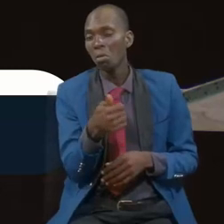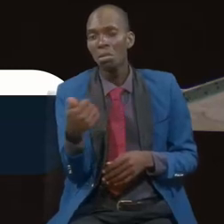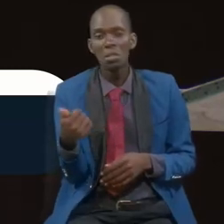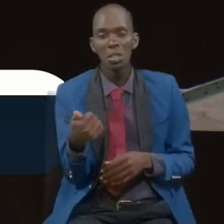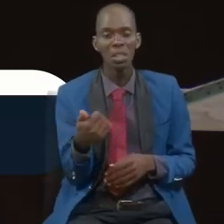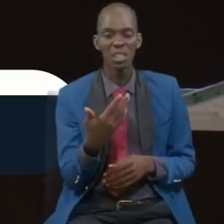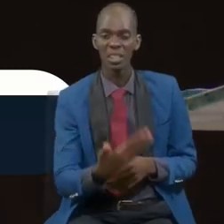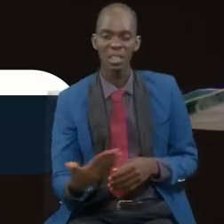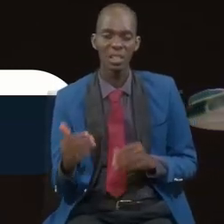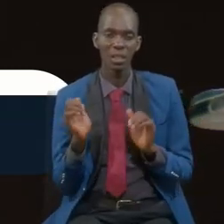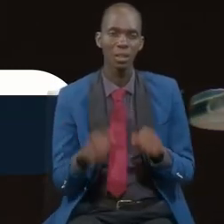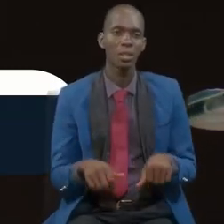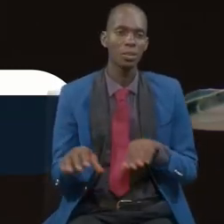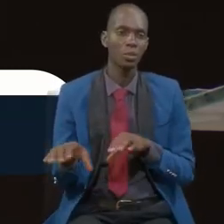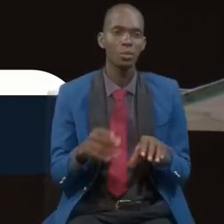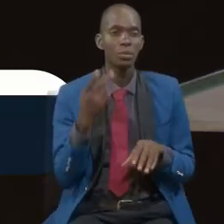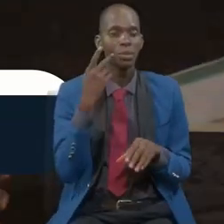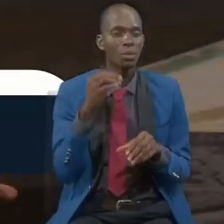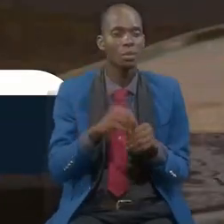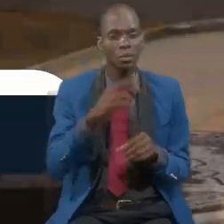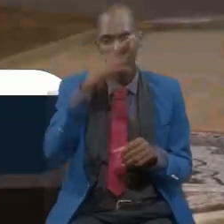qu'aucun instrument ne peut faire.